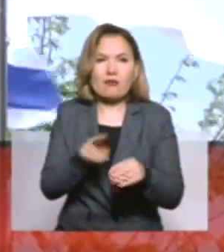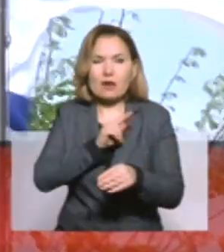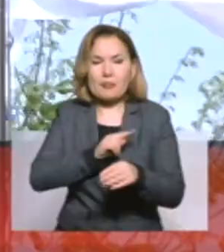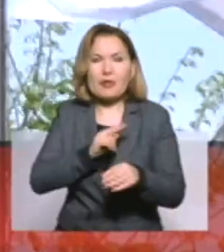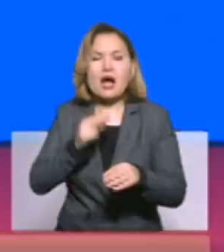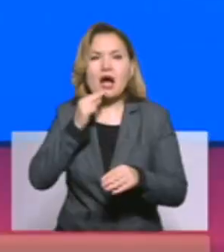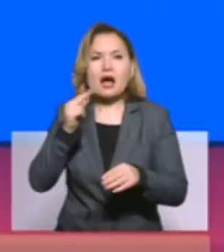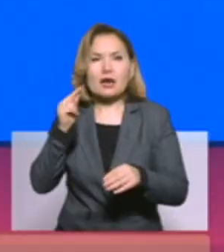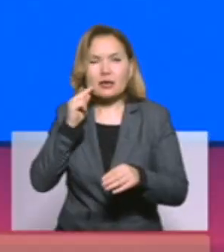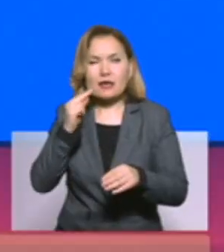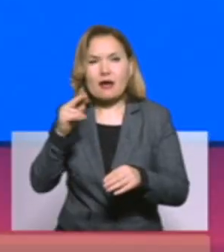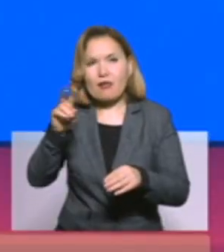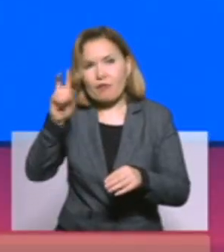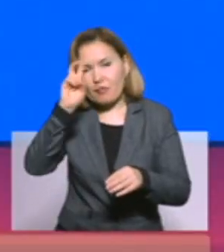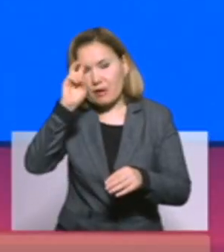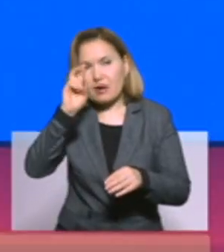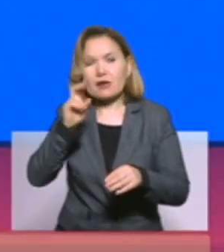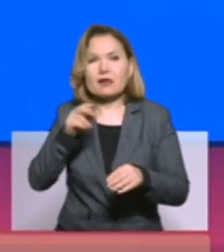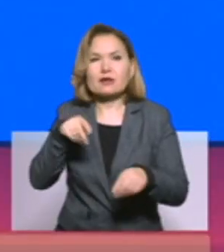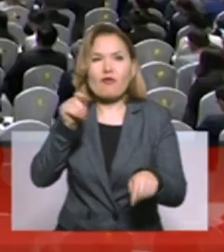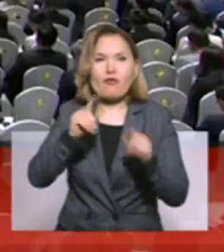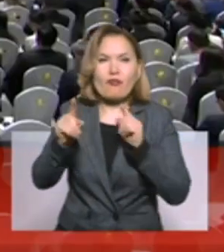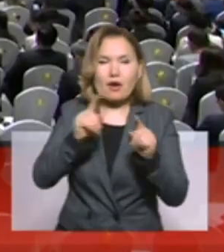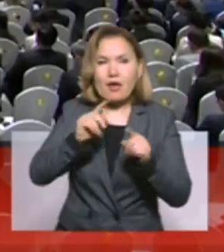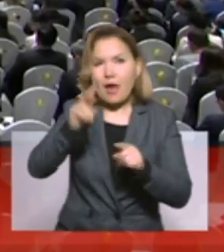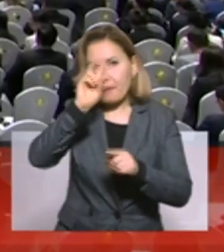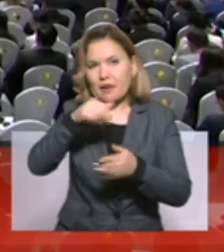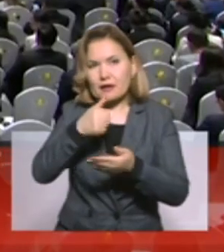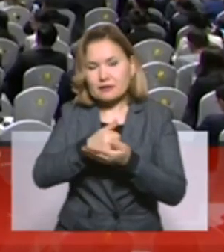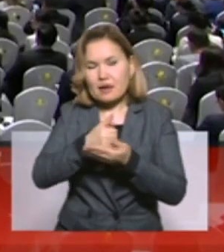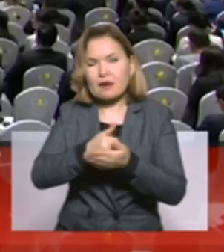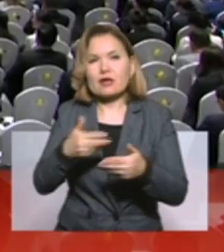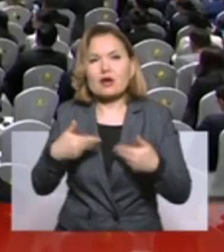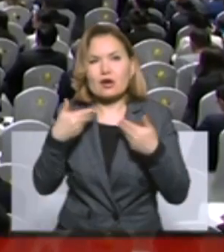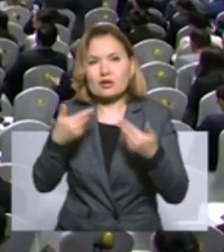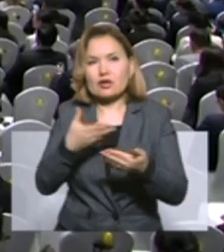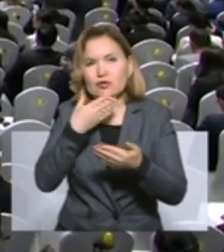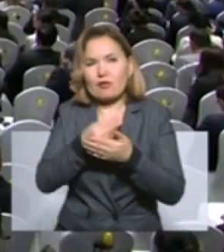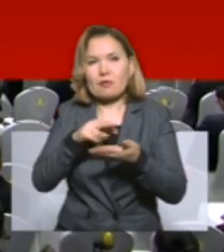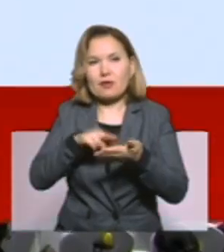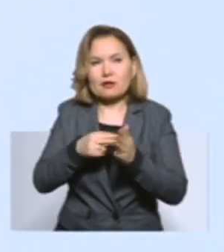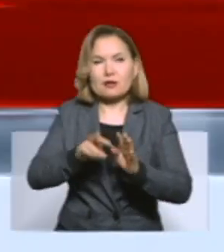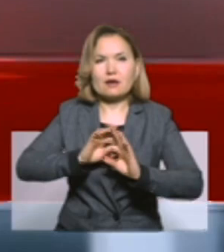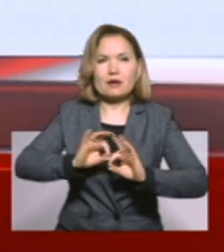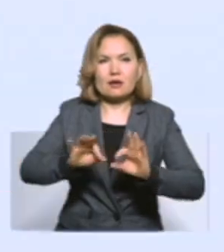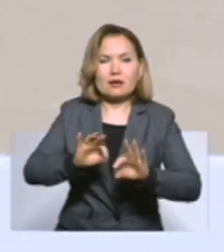жатқан Азия форумында президент маңызды мәлімдемелер жасап, бірқатар ұсыныс айтты.